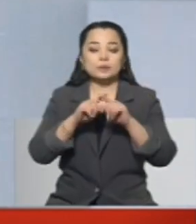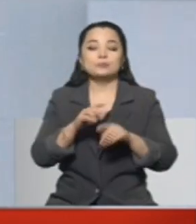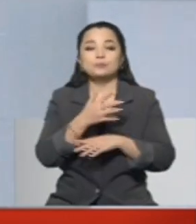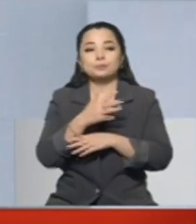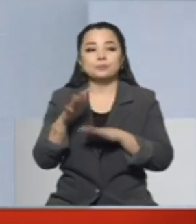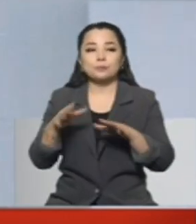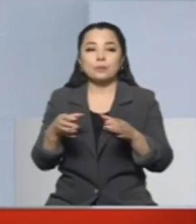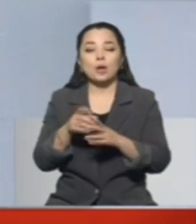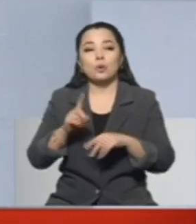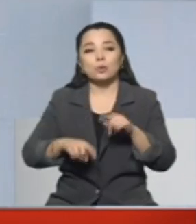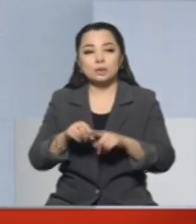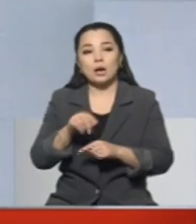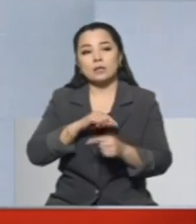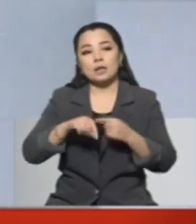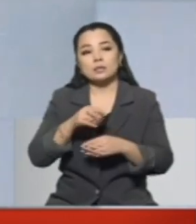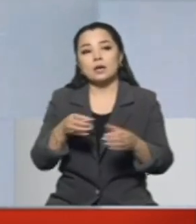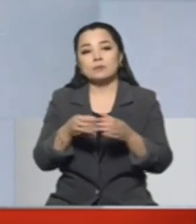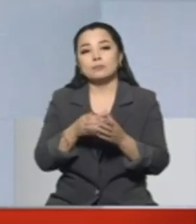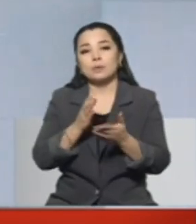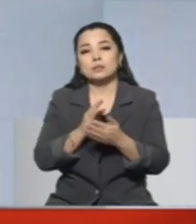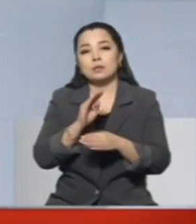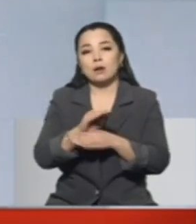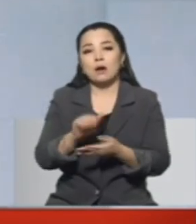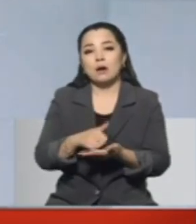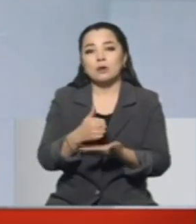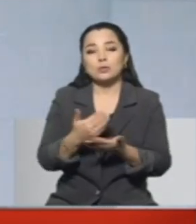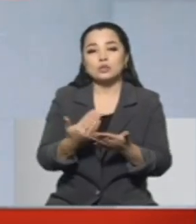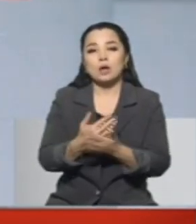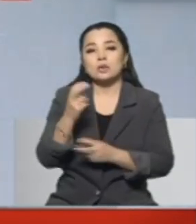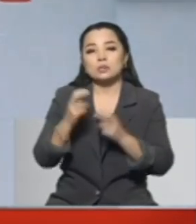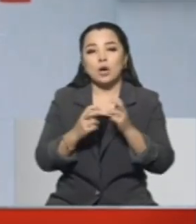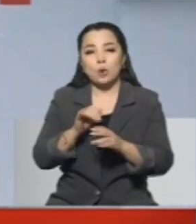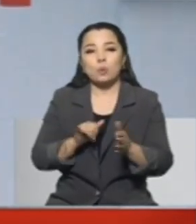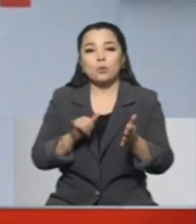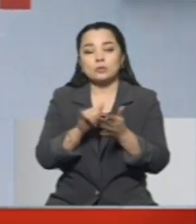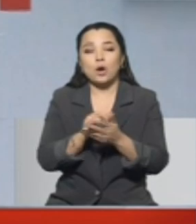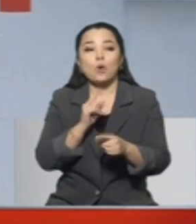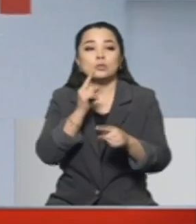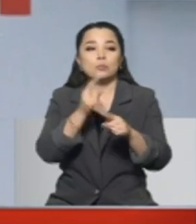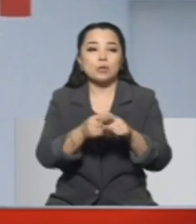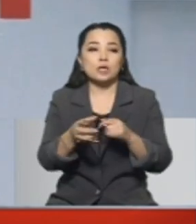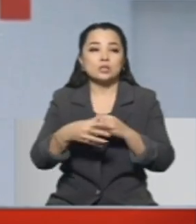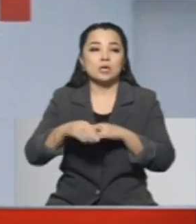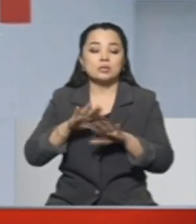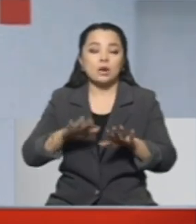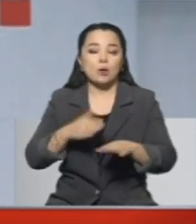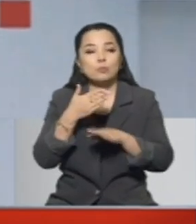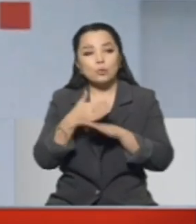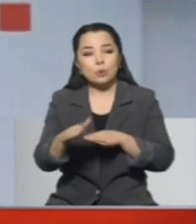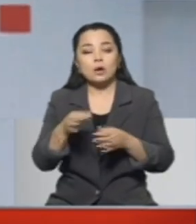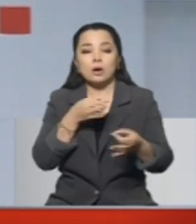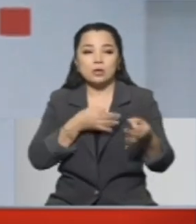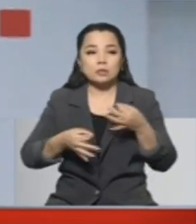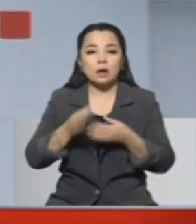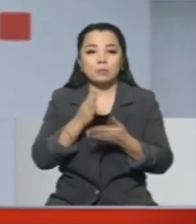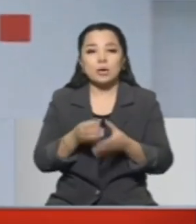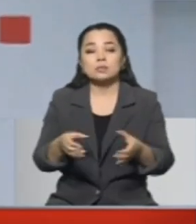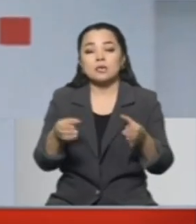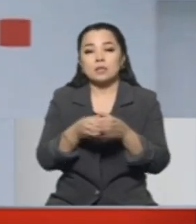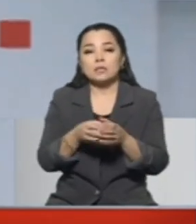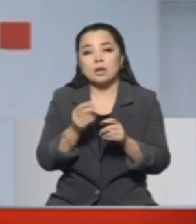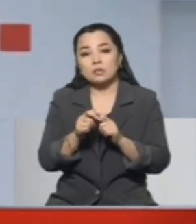парк отандық кәсіпкерлермен толған. Әкімдік жаңа зауыттарды орналастыру үшін қосымша жер бөлу мәселесін қарастырып жатыр. Салаға